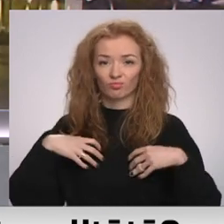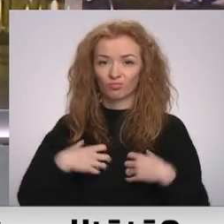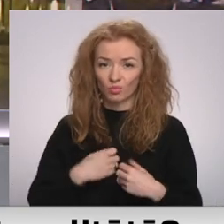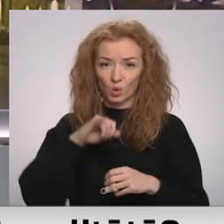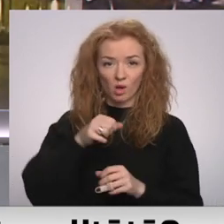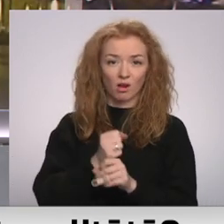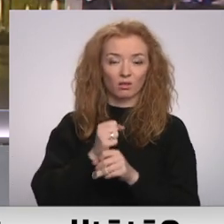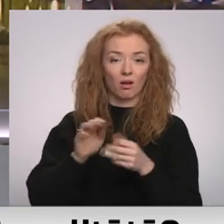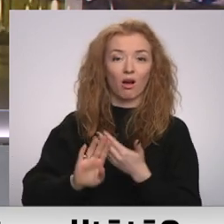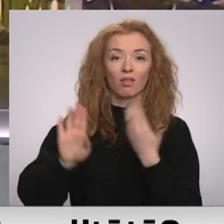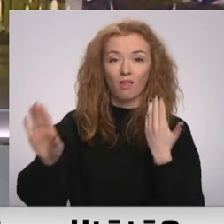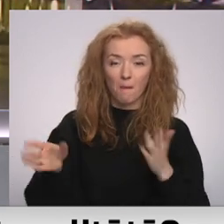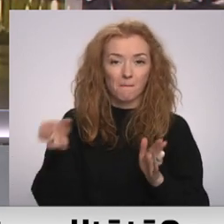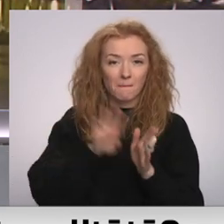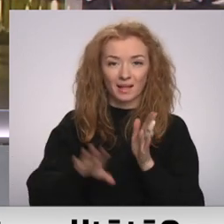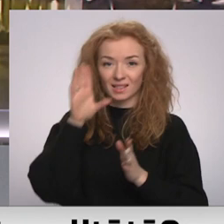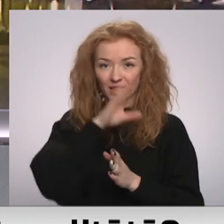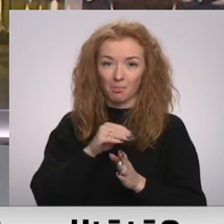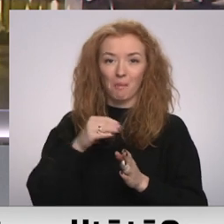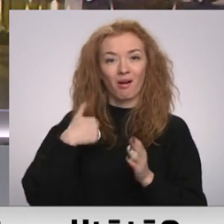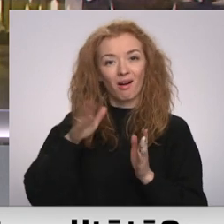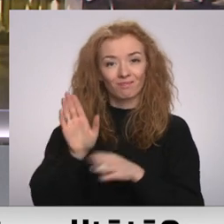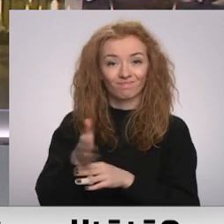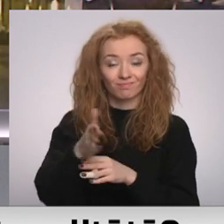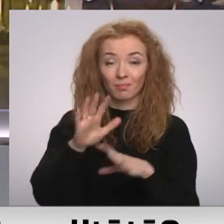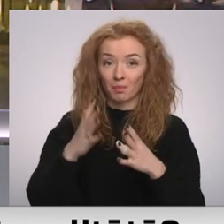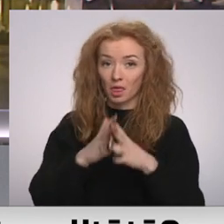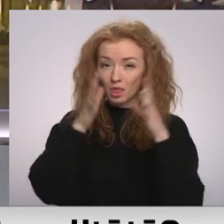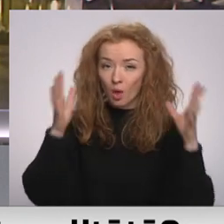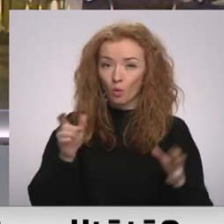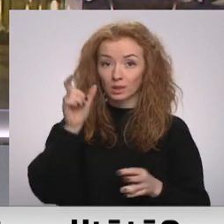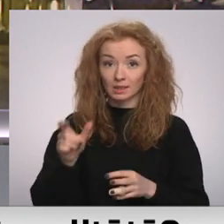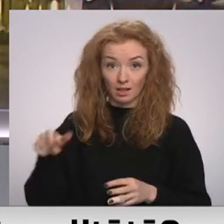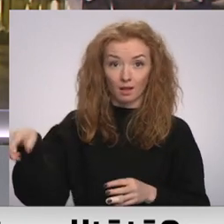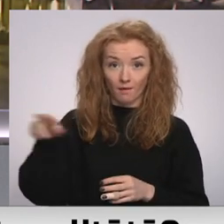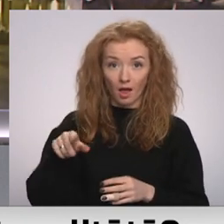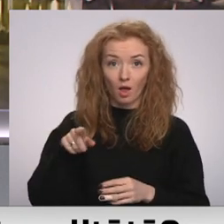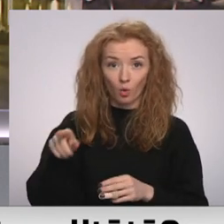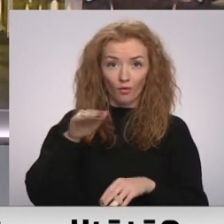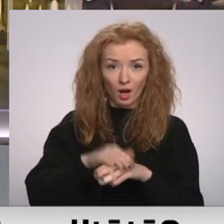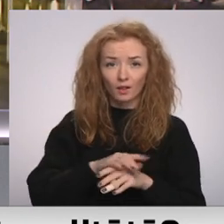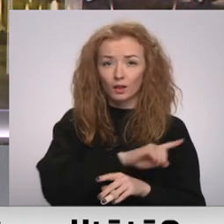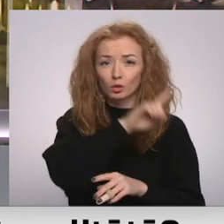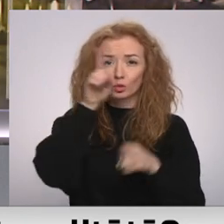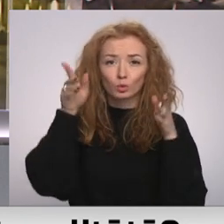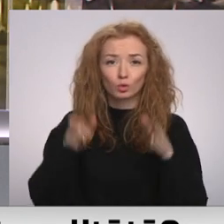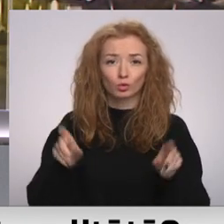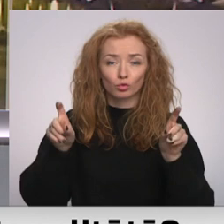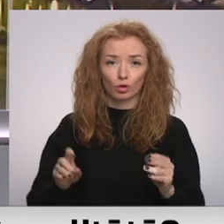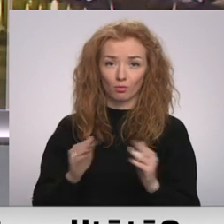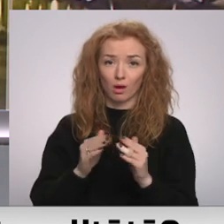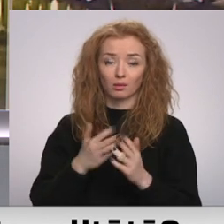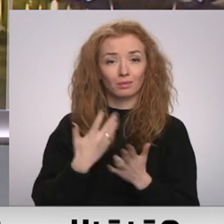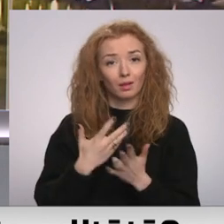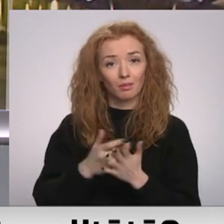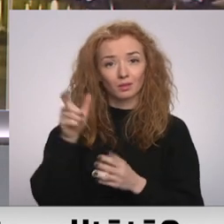attālināti, bez iespējām doties ārpus mājas. Tikmēr ir milzuma daudz cilvēku, kuriem tā ir normāla situācija. Tie ir cilvēki ar kustību